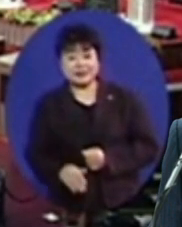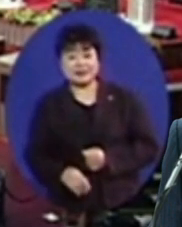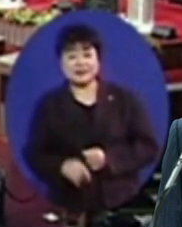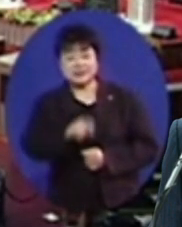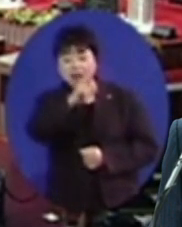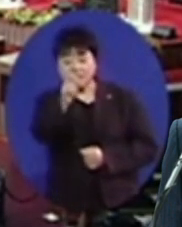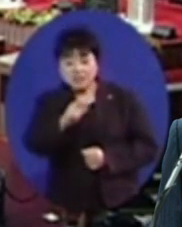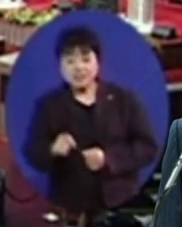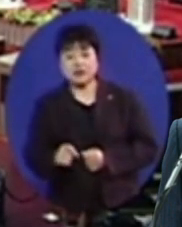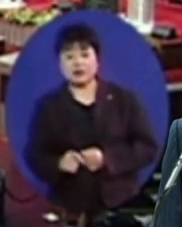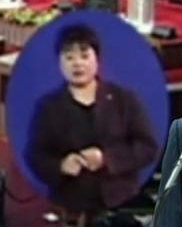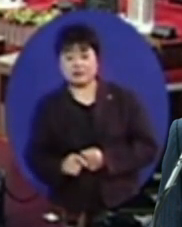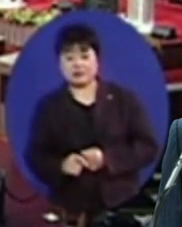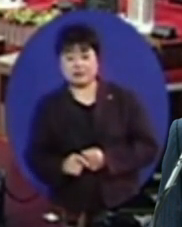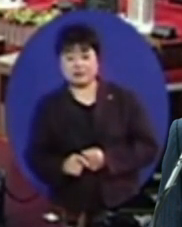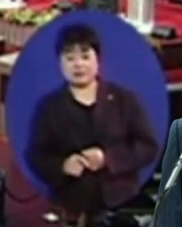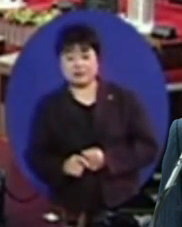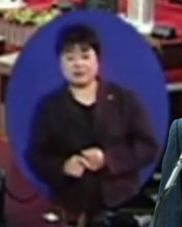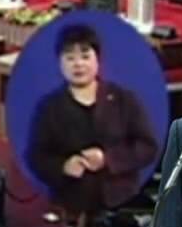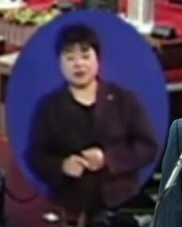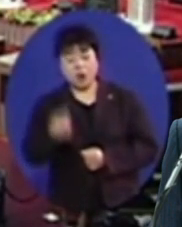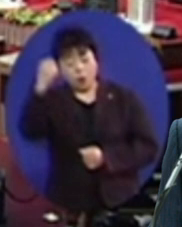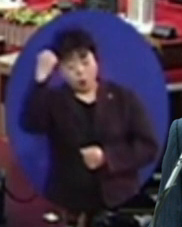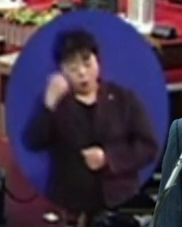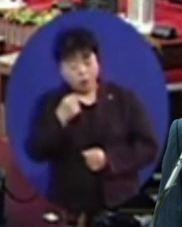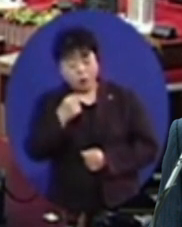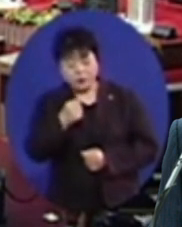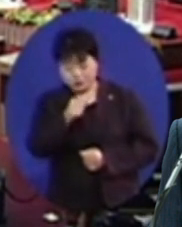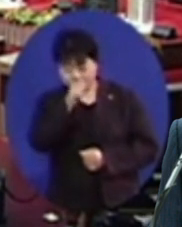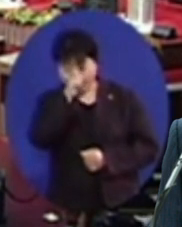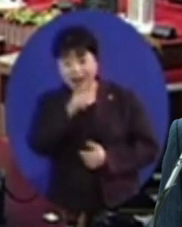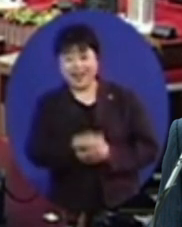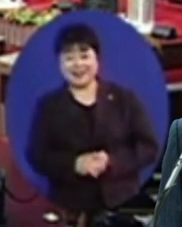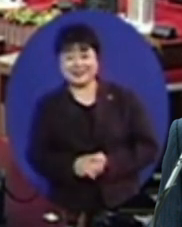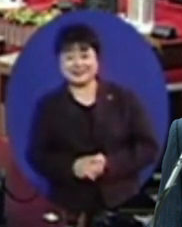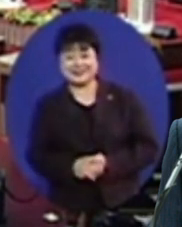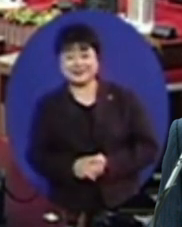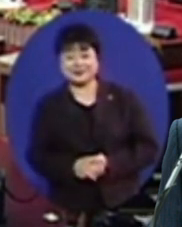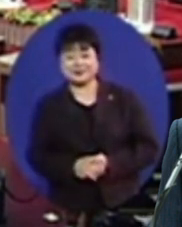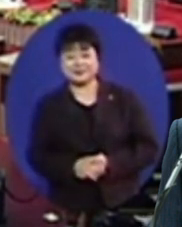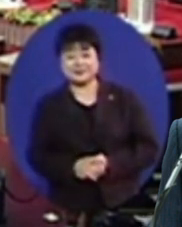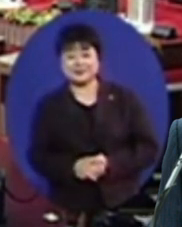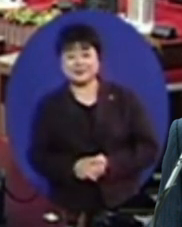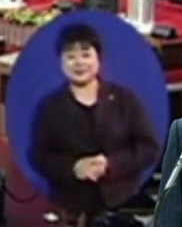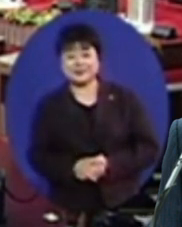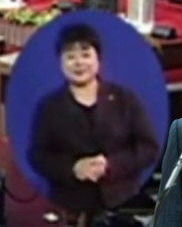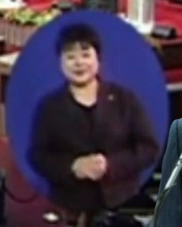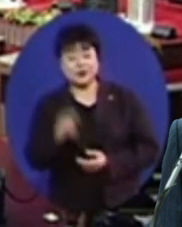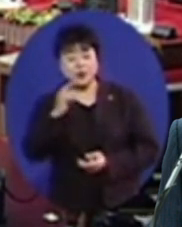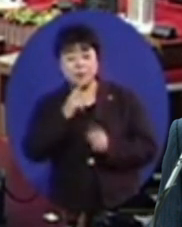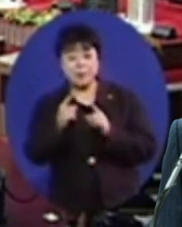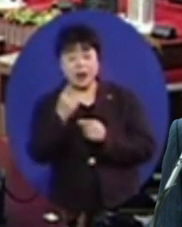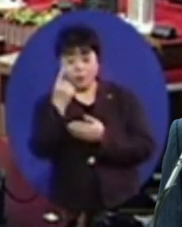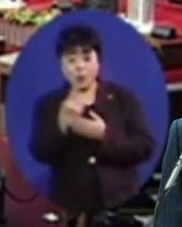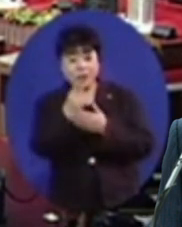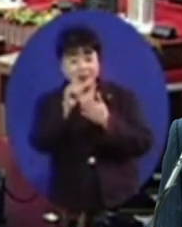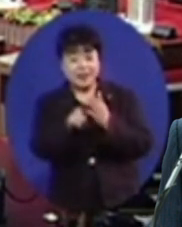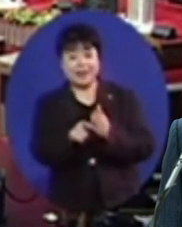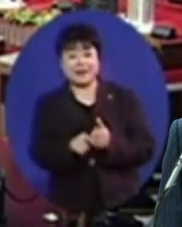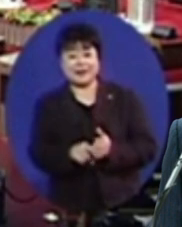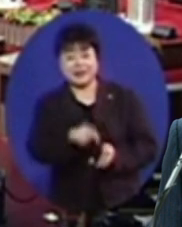그러나 외우면 놓으면 훨씬 편리합니다. 나는 어려움만 당하면